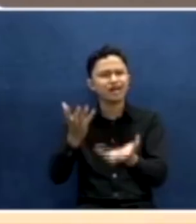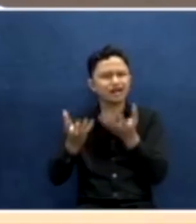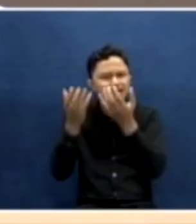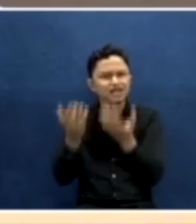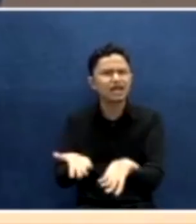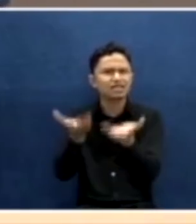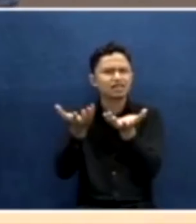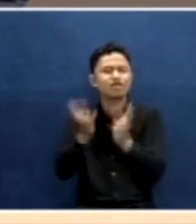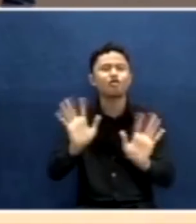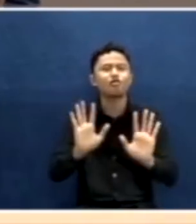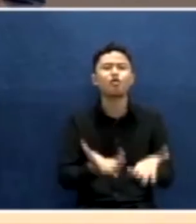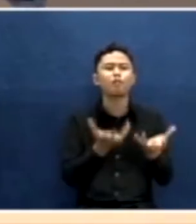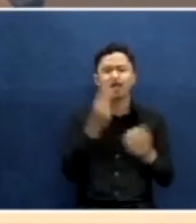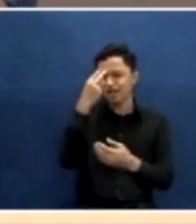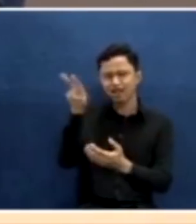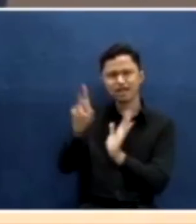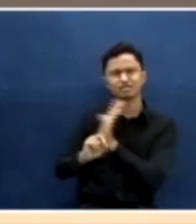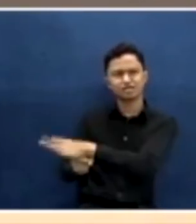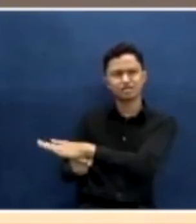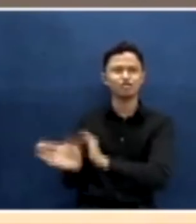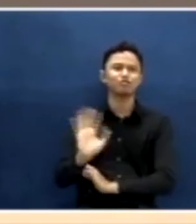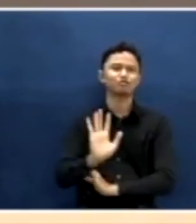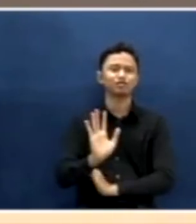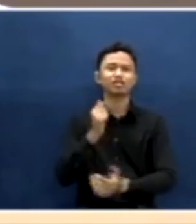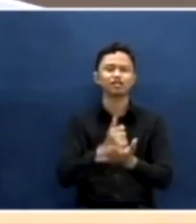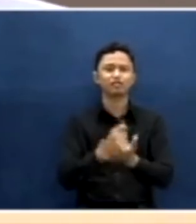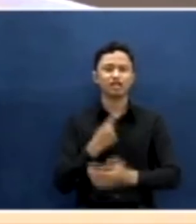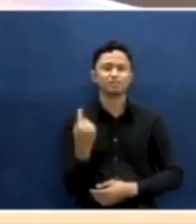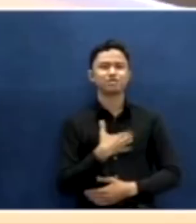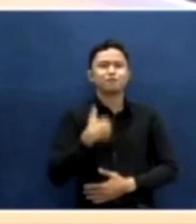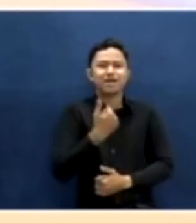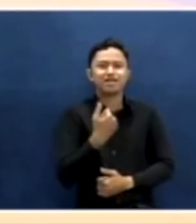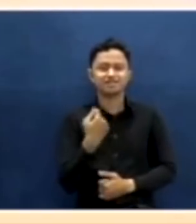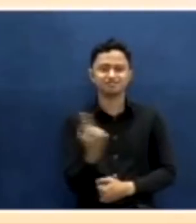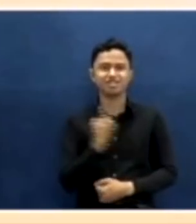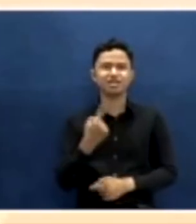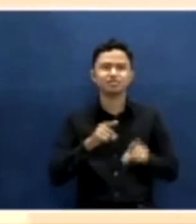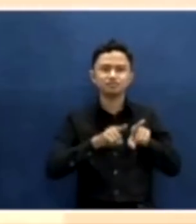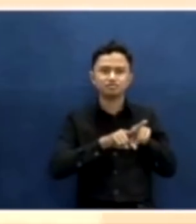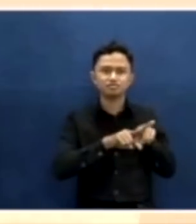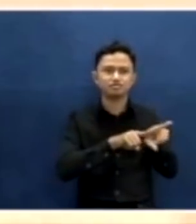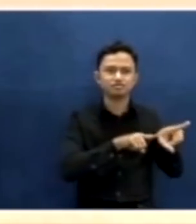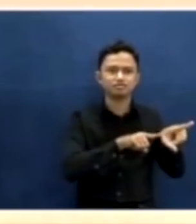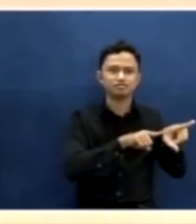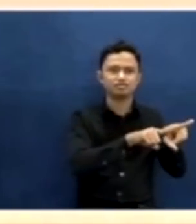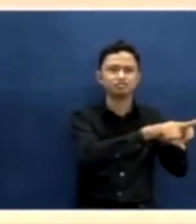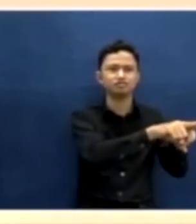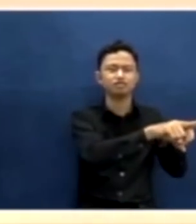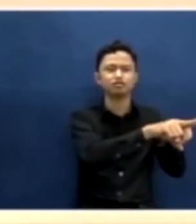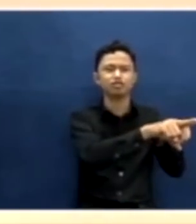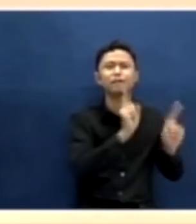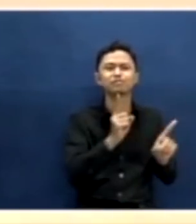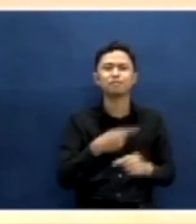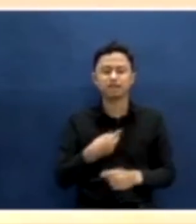masalah yang boleh dipandang sebelah mata karena sesungguhnya kebaikan kita berbanding lurus dengan kebersihan apa yang kita sebabkan kepada